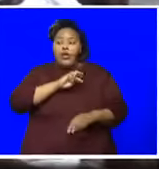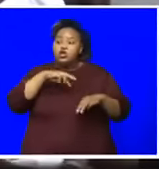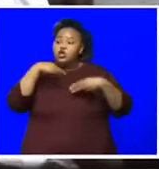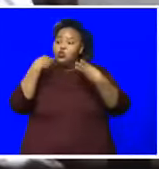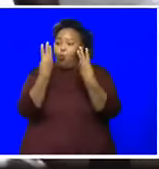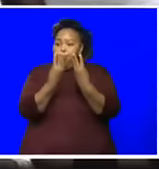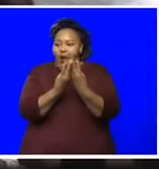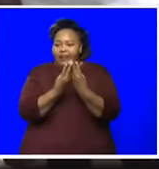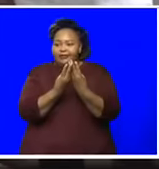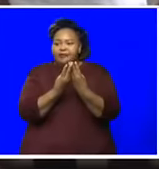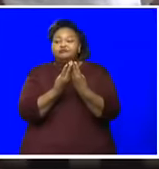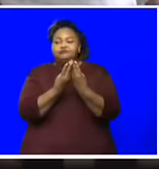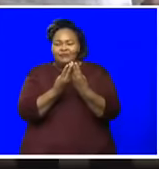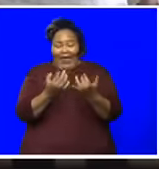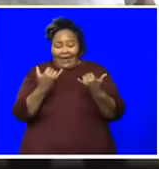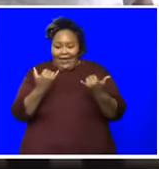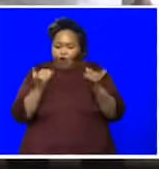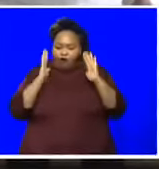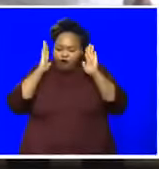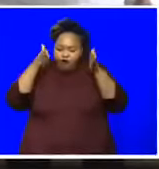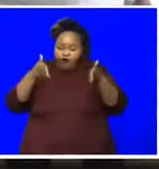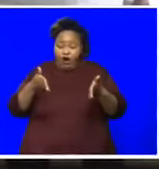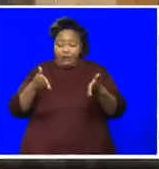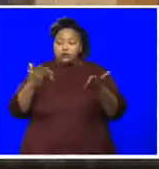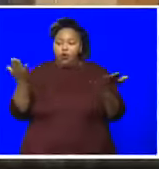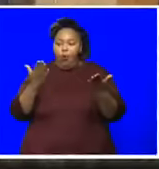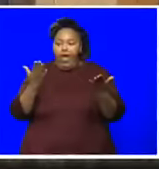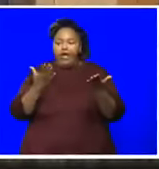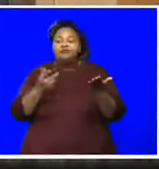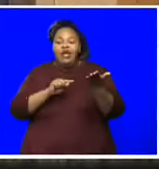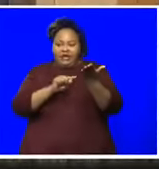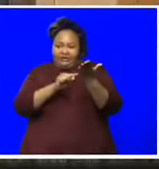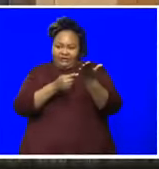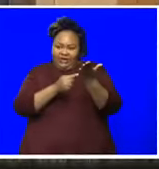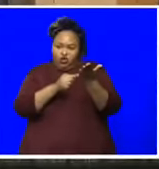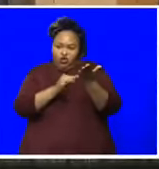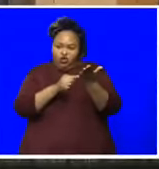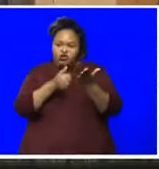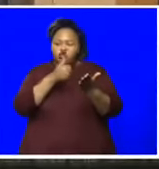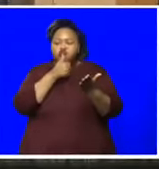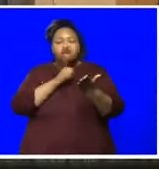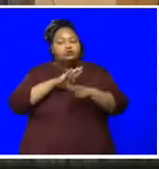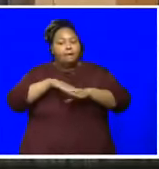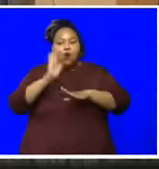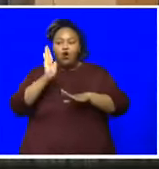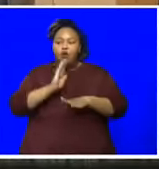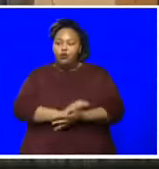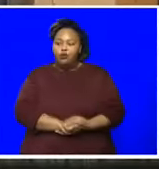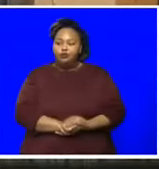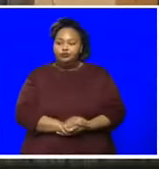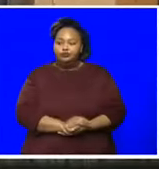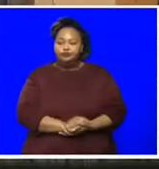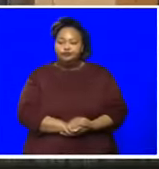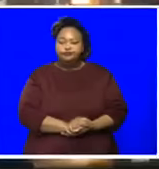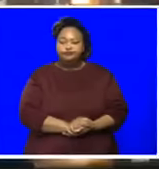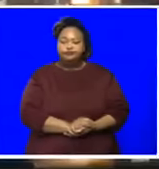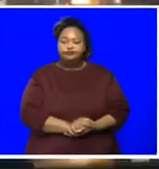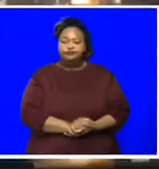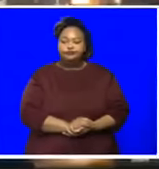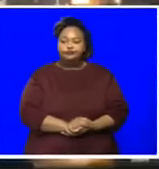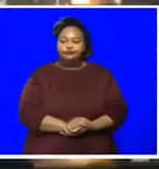kakhulu. Etindzabeni teSwatini TV kubika Nelson Wendla ngamandla kunanonjabulo Magagula kanye nambongo wadube kamanzini.